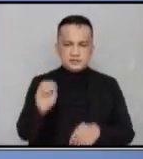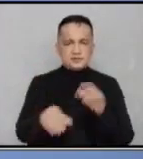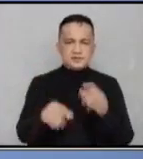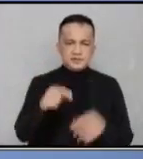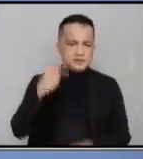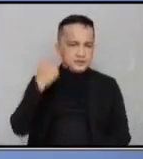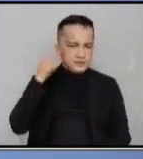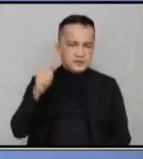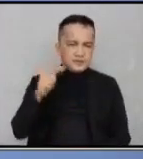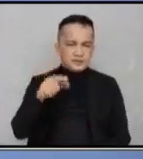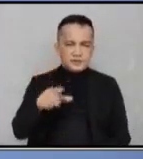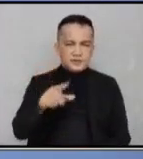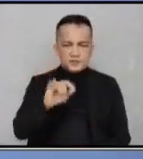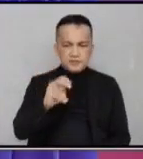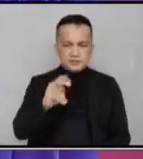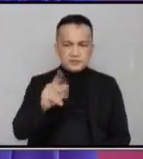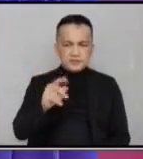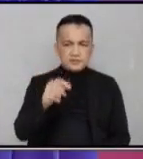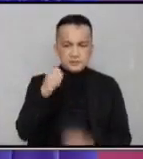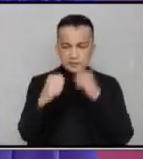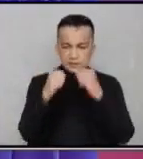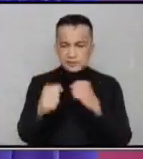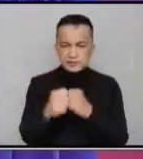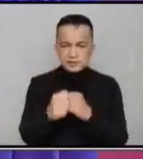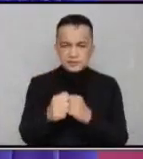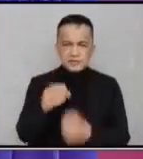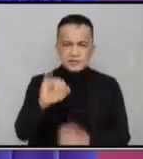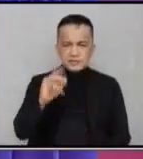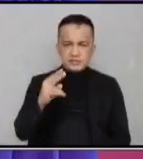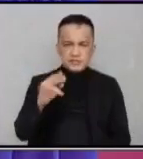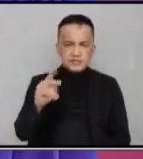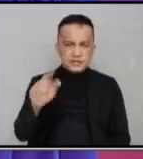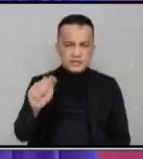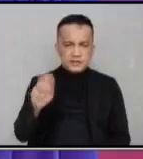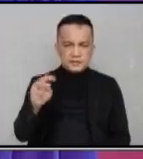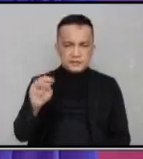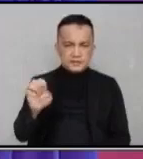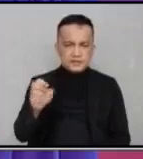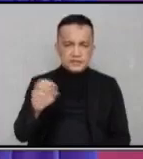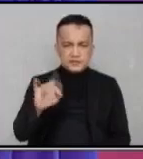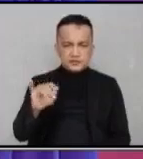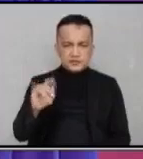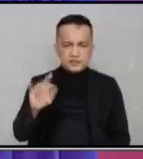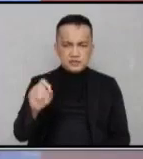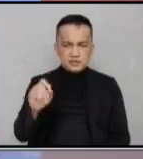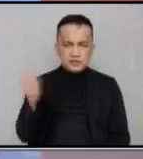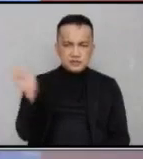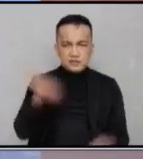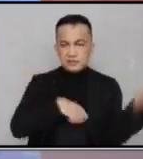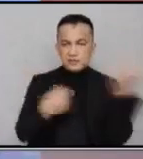Nestfi Petesho ng boxing, Jedda May Soriano at Charlotte Ann Valentino ng Arnis at